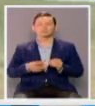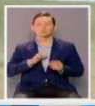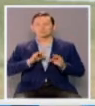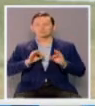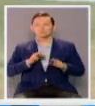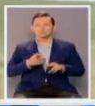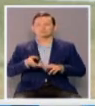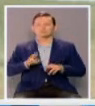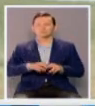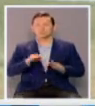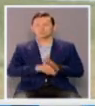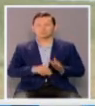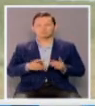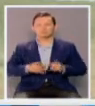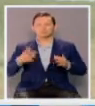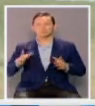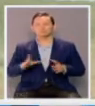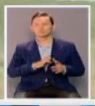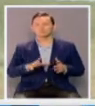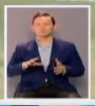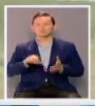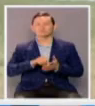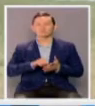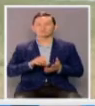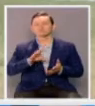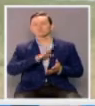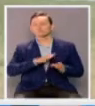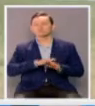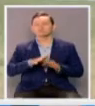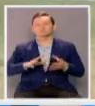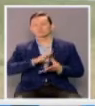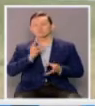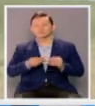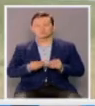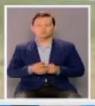осындай әрекетке барып, жан-жағымызды тазартып, осы тек қана осы жайық жағасы емес,